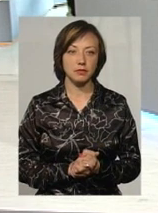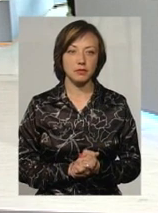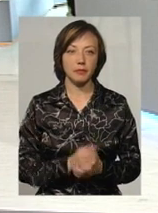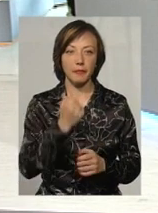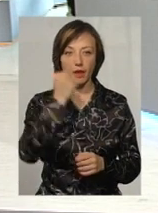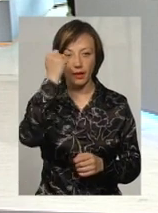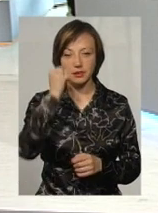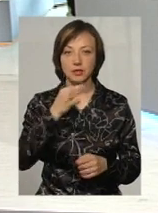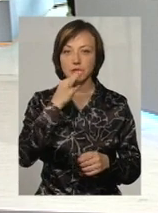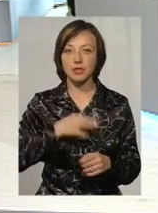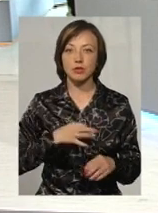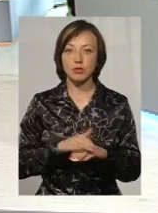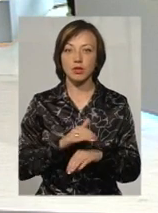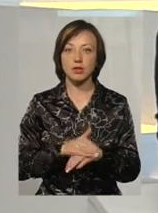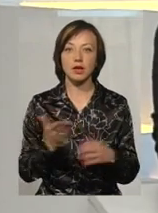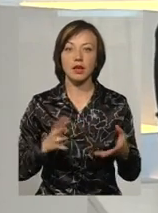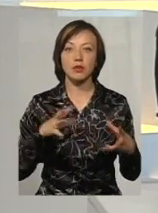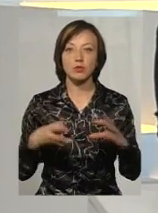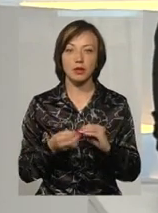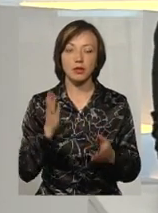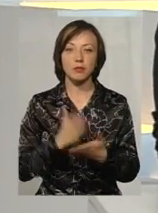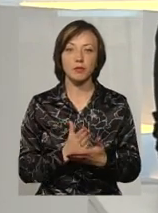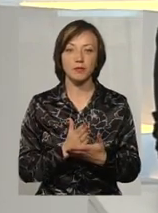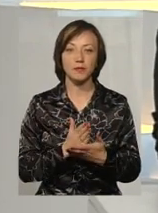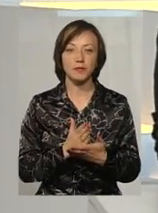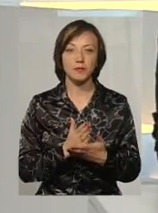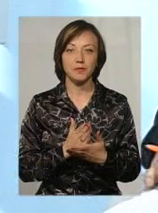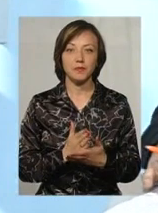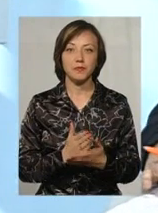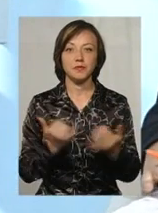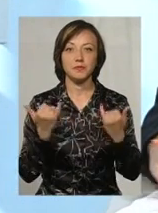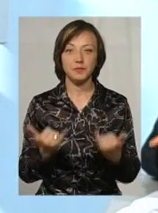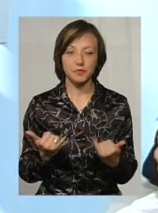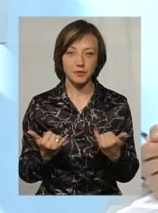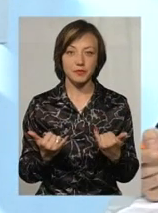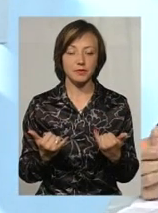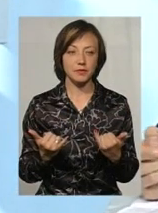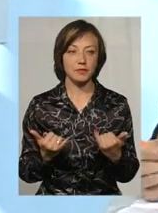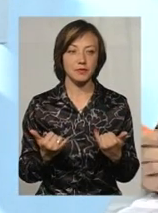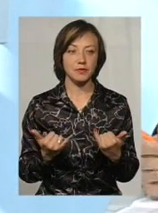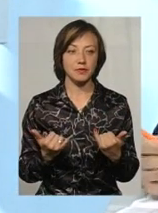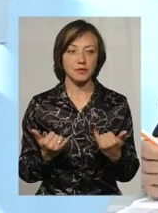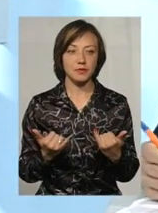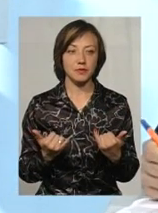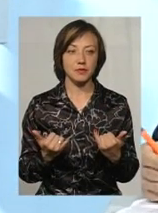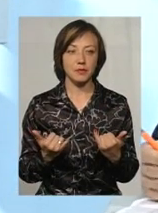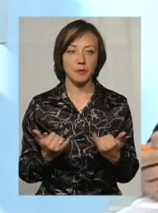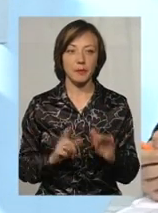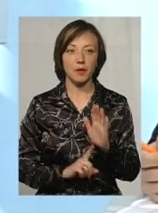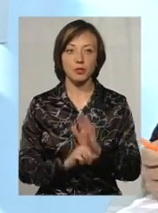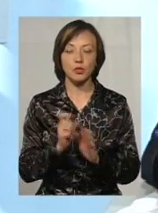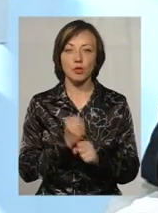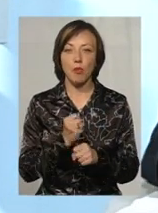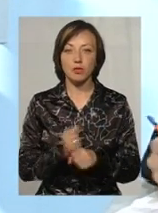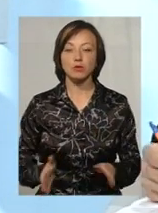Дякую. І скажіть, будь ласка, які результати роботи маємо вже зараз? Якщо дивитись на цю трасу М12, цей відрізок, то з початку роботи